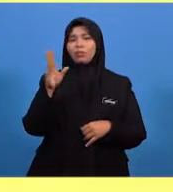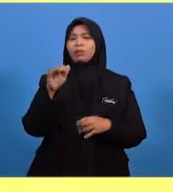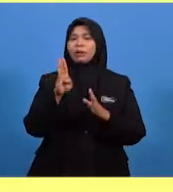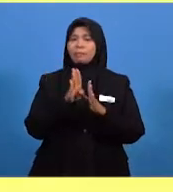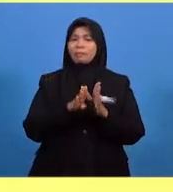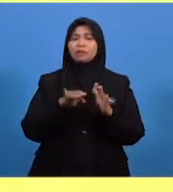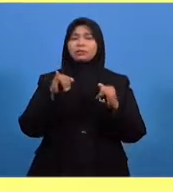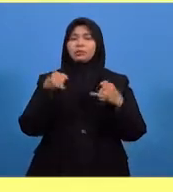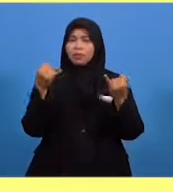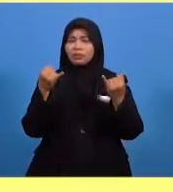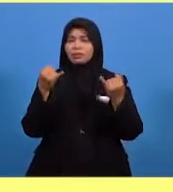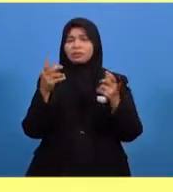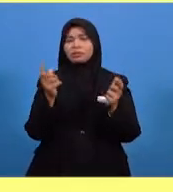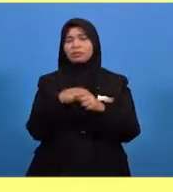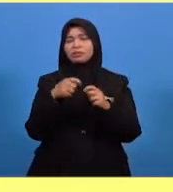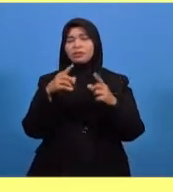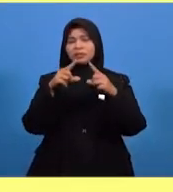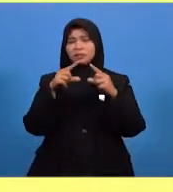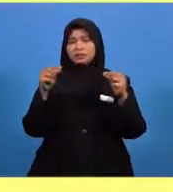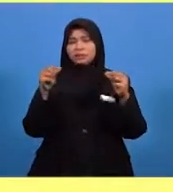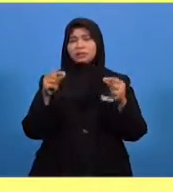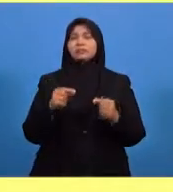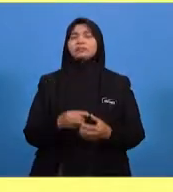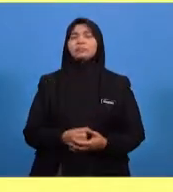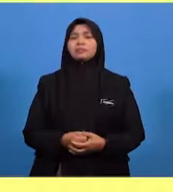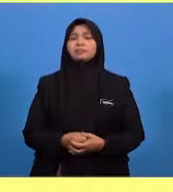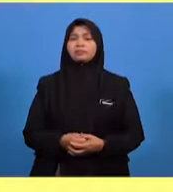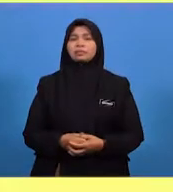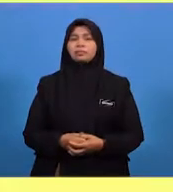berjuang menentang jepun secara perseorangan